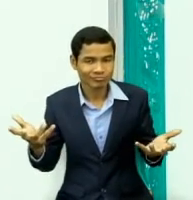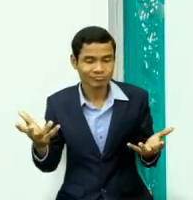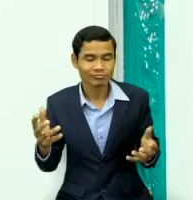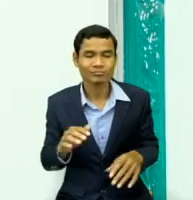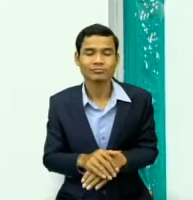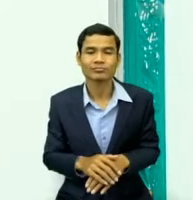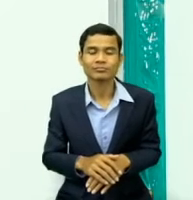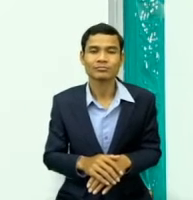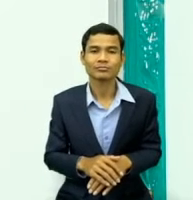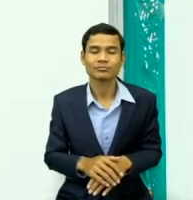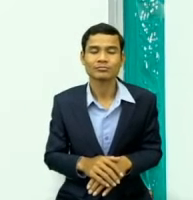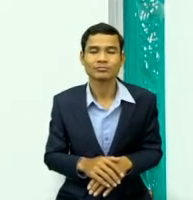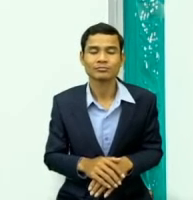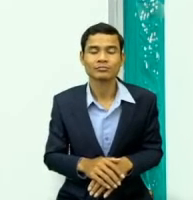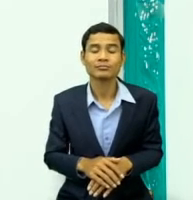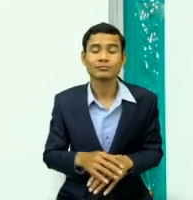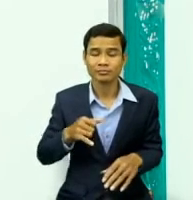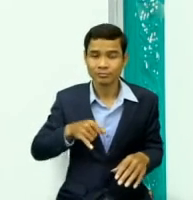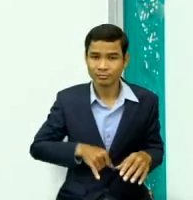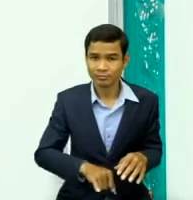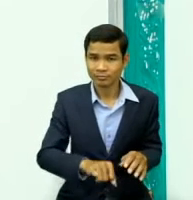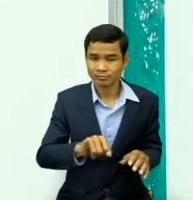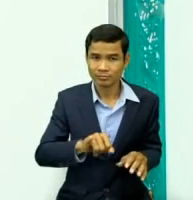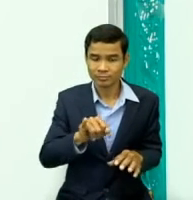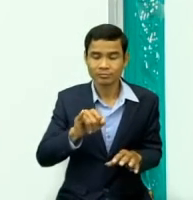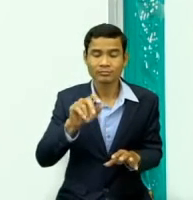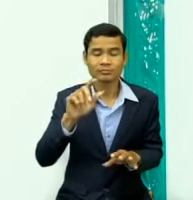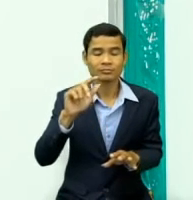chà chai nhá